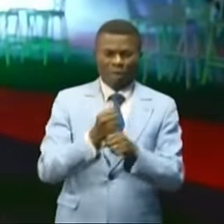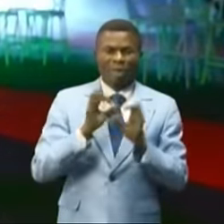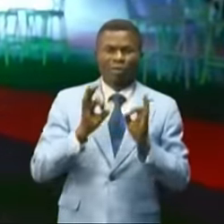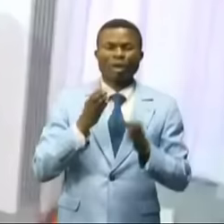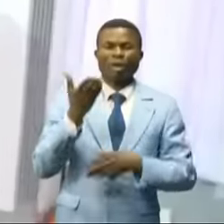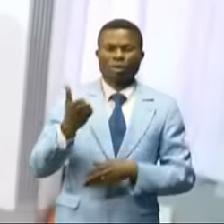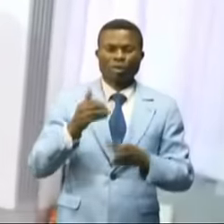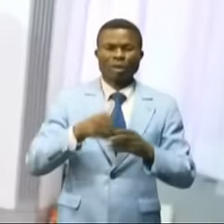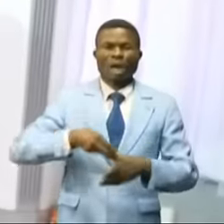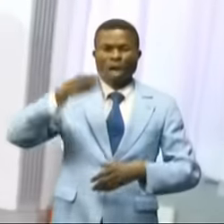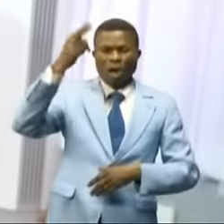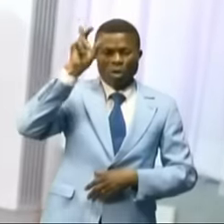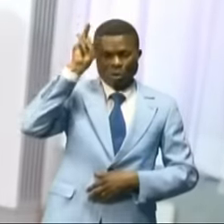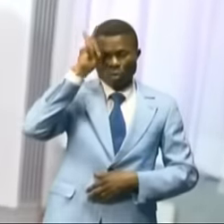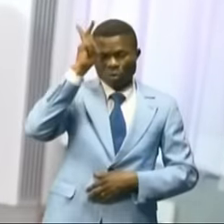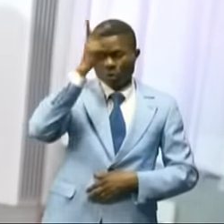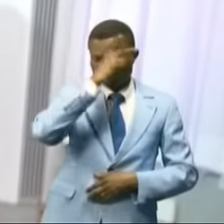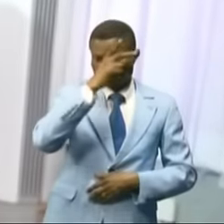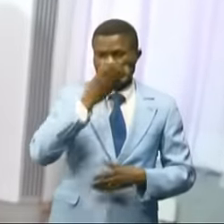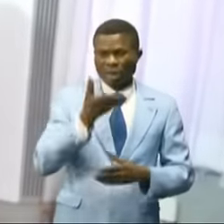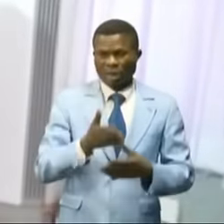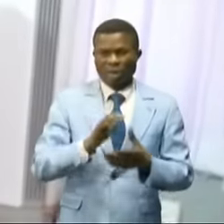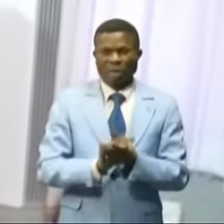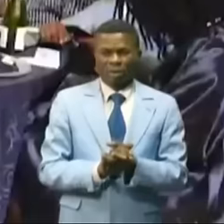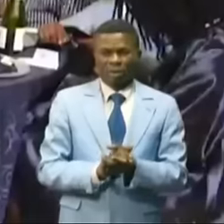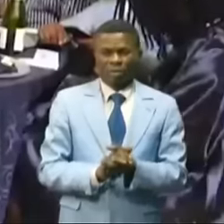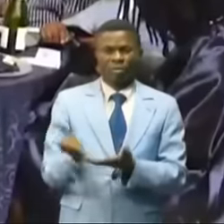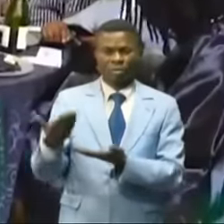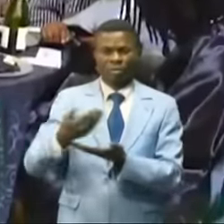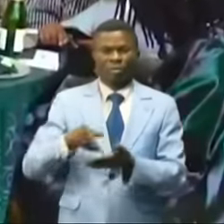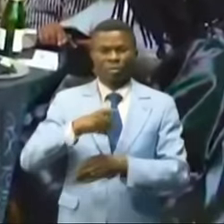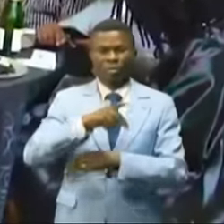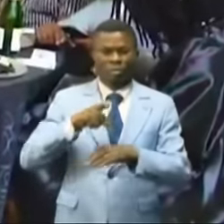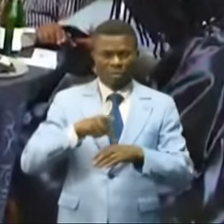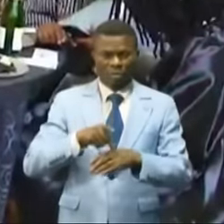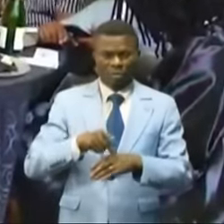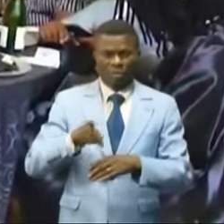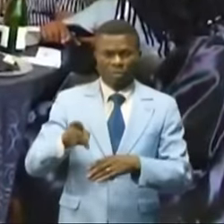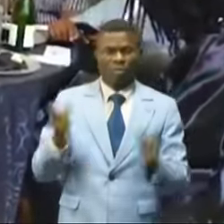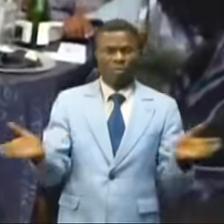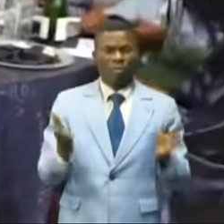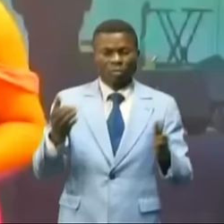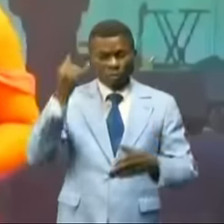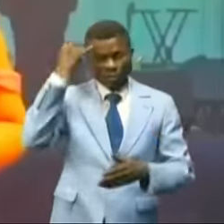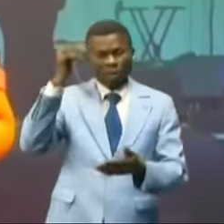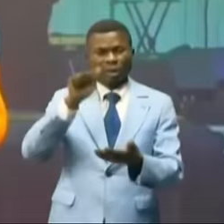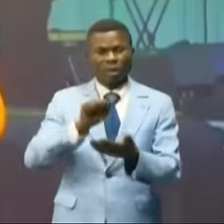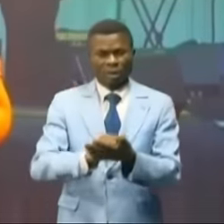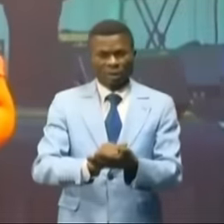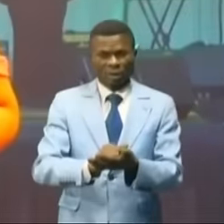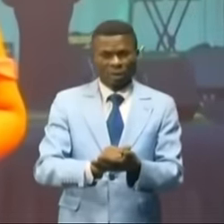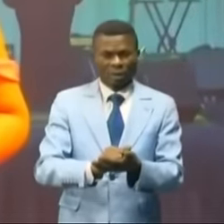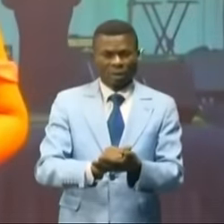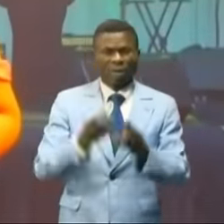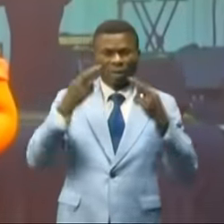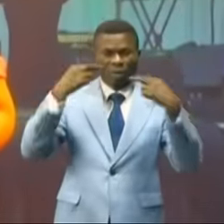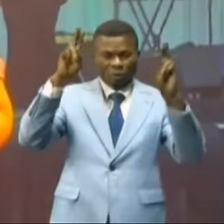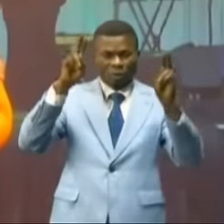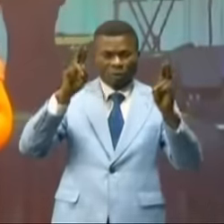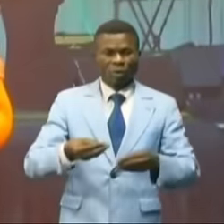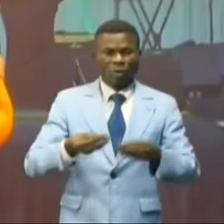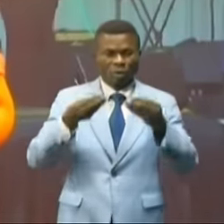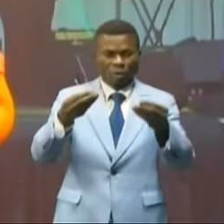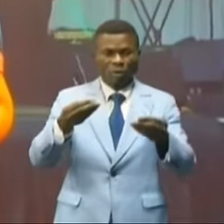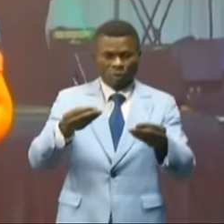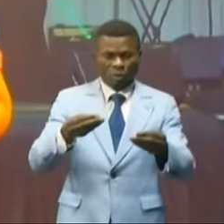nos services. L'émissaire de la patronne de l'économie en province a pour sa part encouragé l'initiateur qui a réussi à donner de